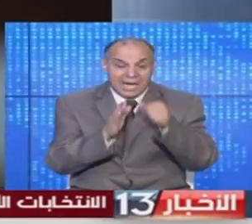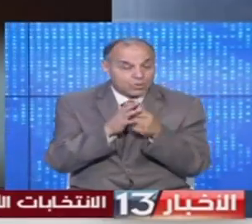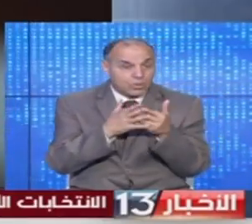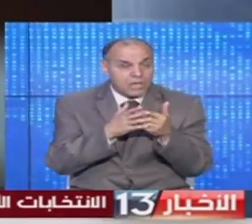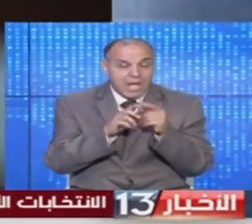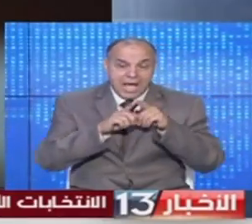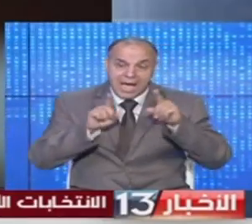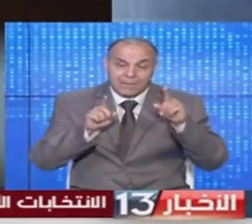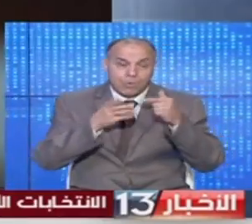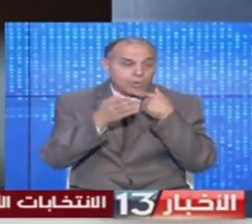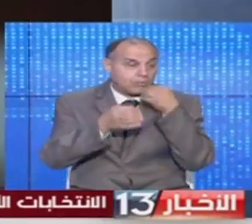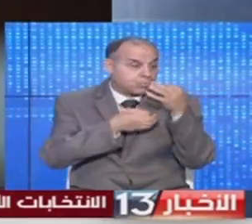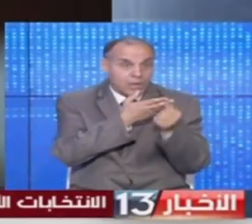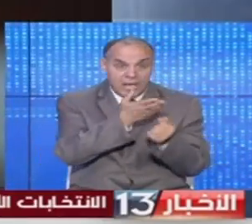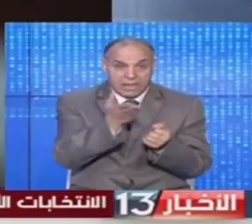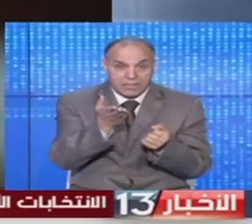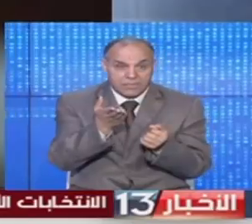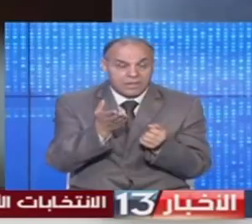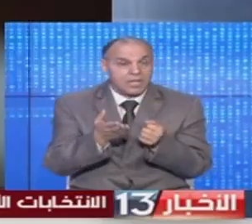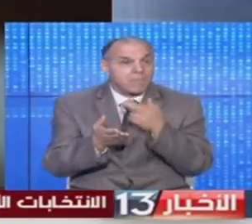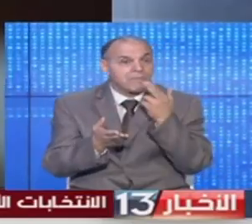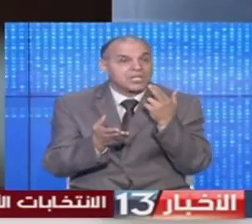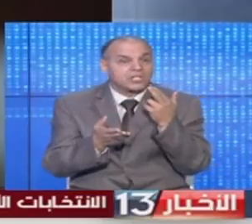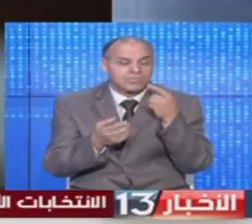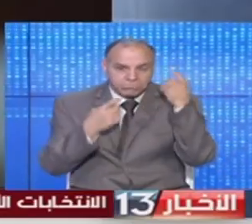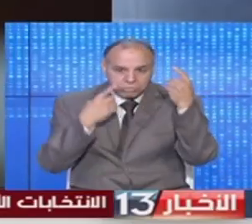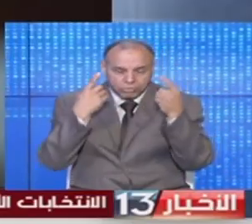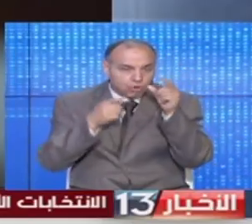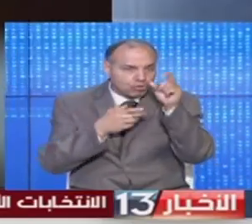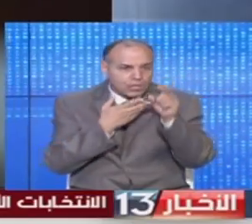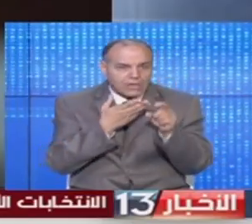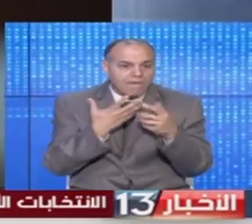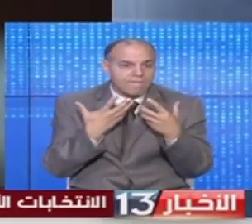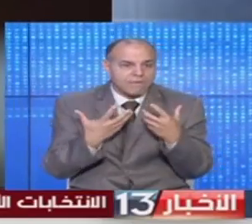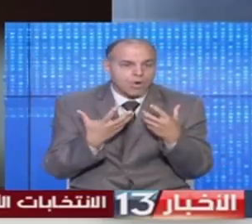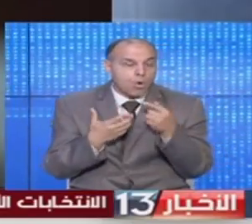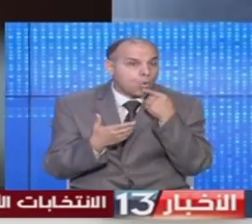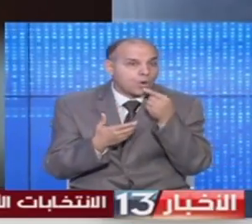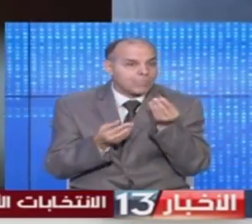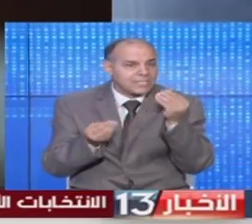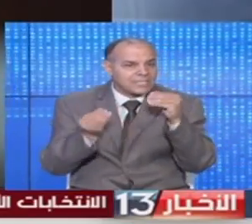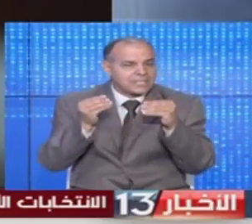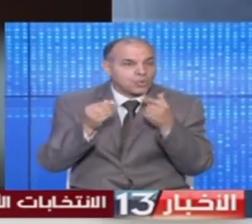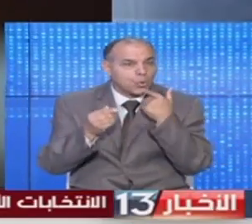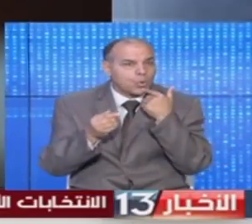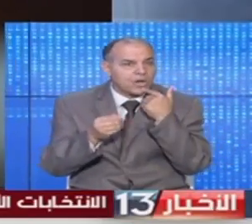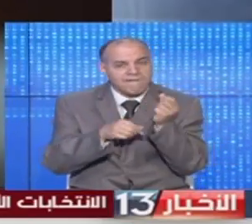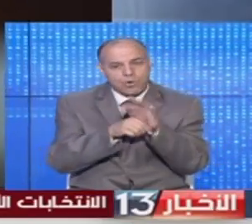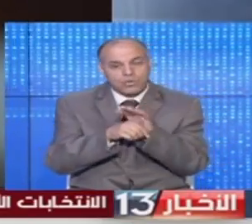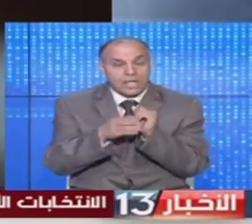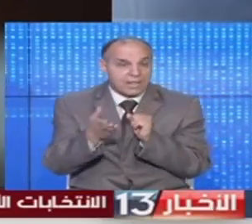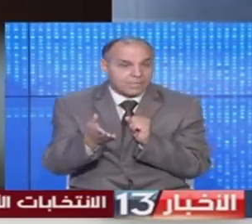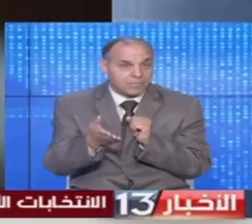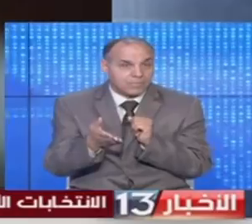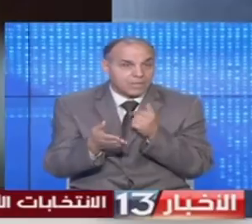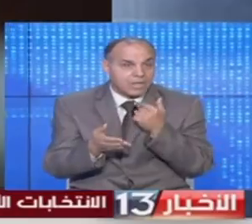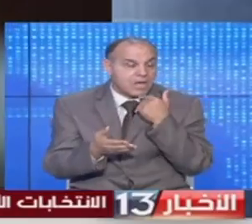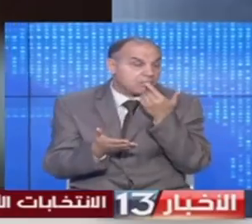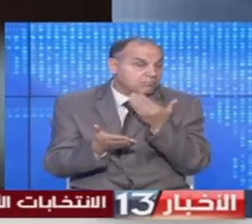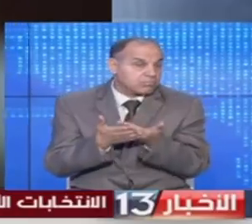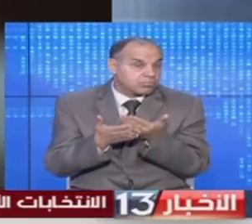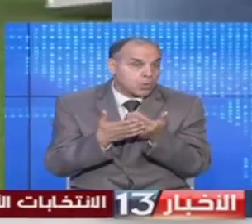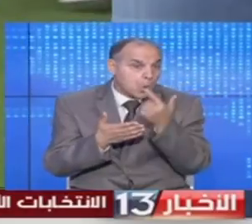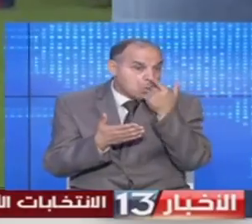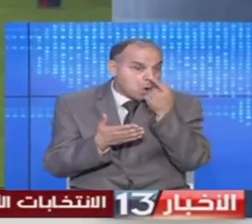الاعلان فوتشي وهو يقول انه لا يستطيع تخيل اي شخص يستطيع فعل المزيد لمحاربه الفيروس في تلميح الى انه